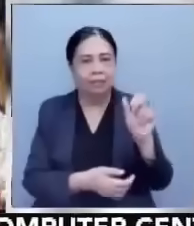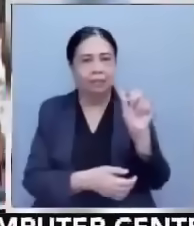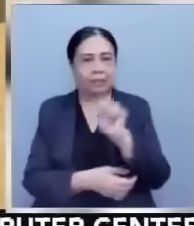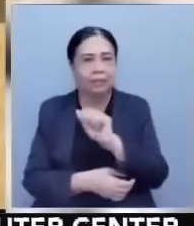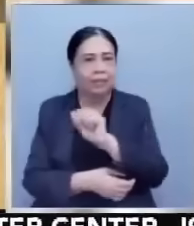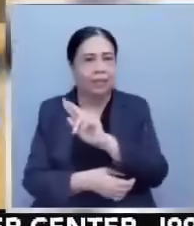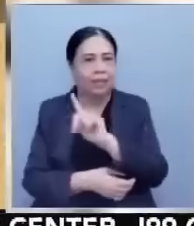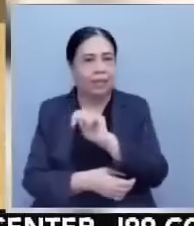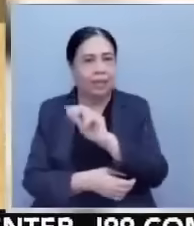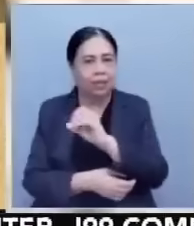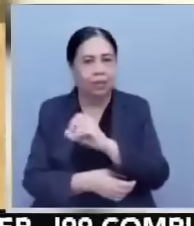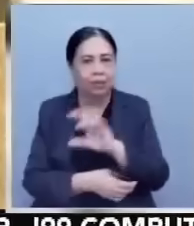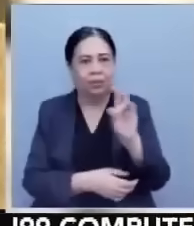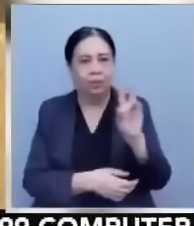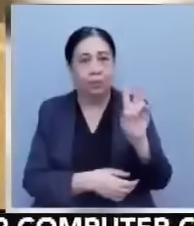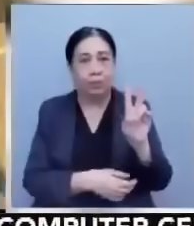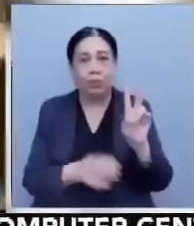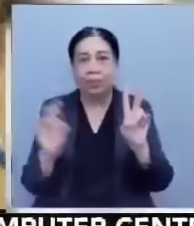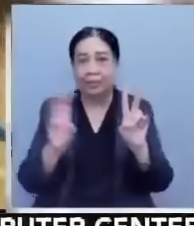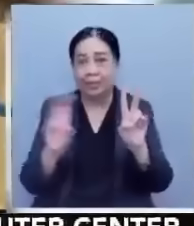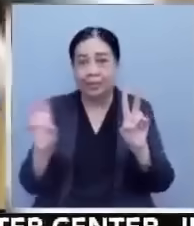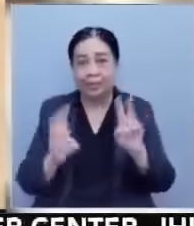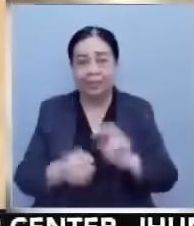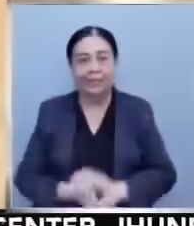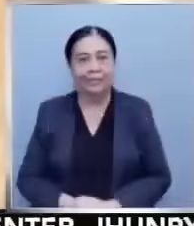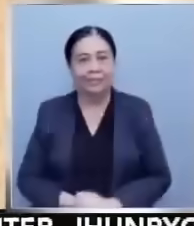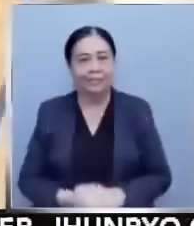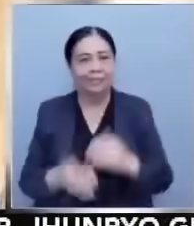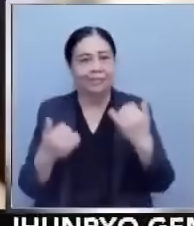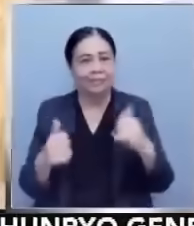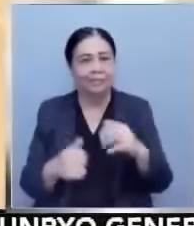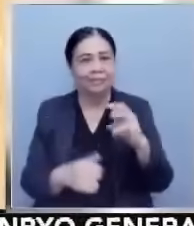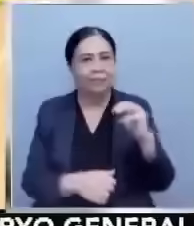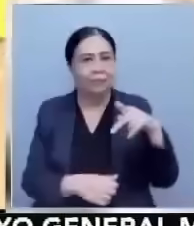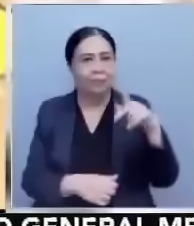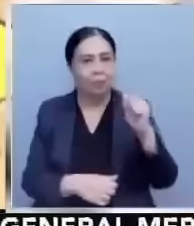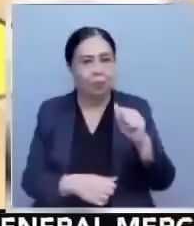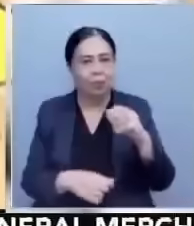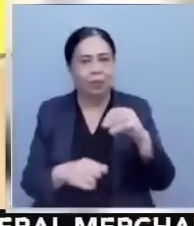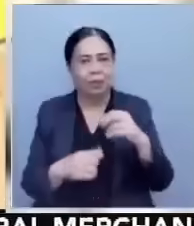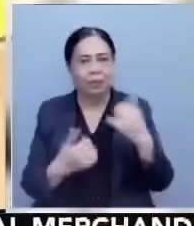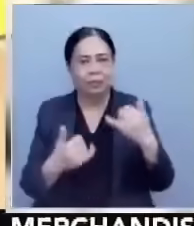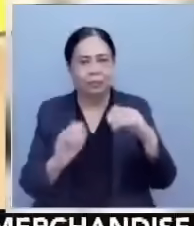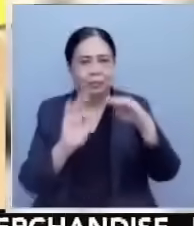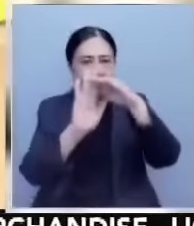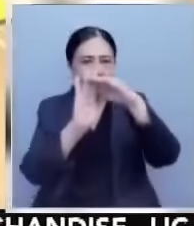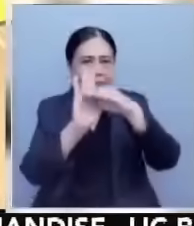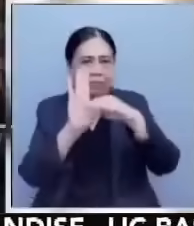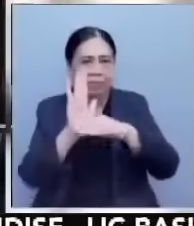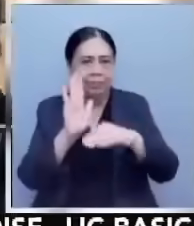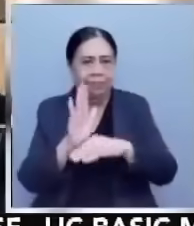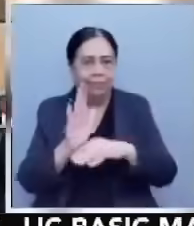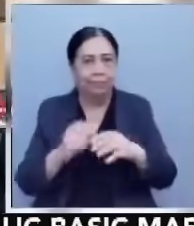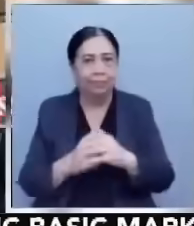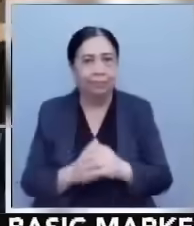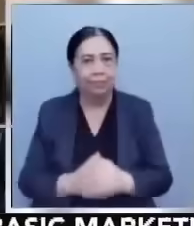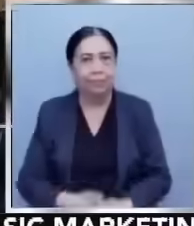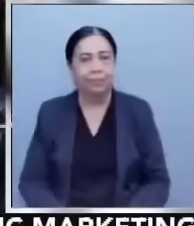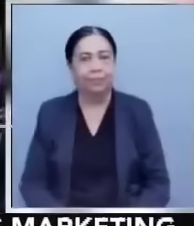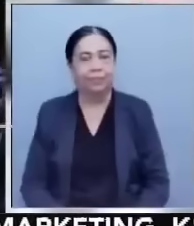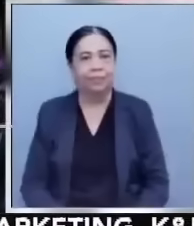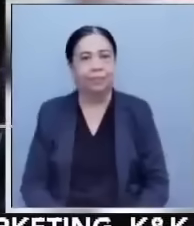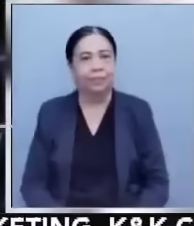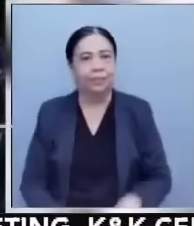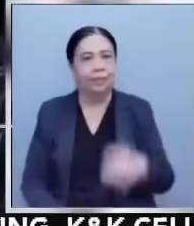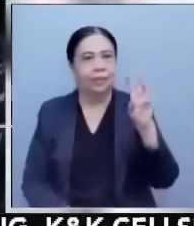na 72-66. Nanguna pa rin ang Mapua Cardinals sa standing na 6-1. Sinusundan niya